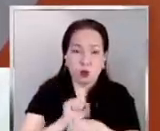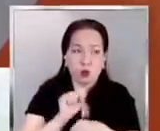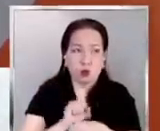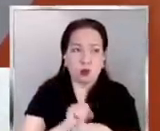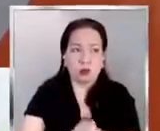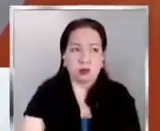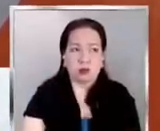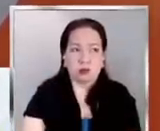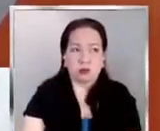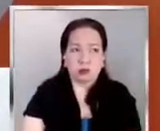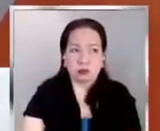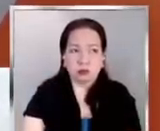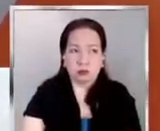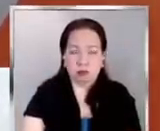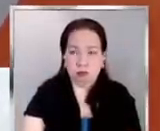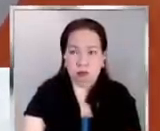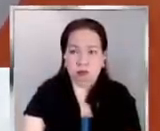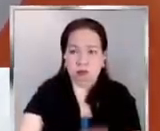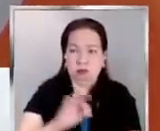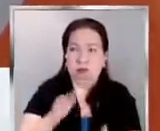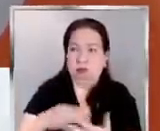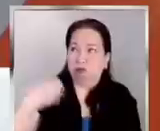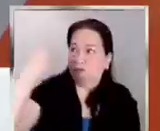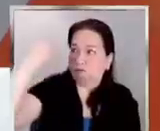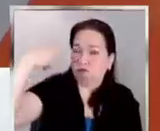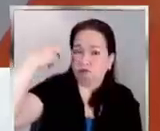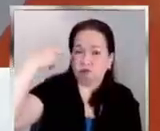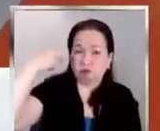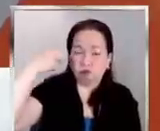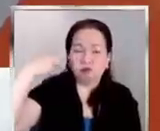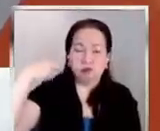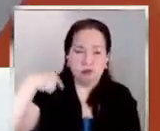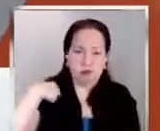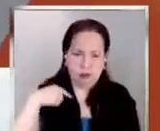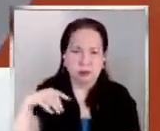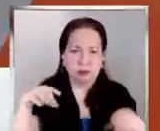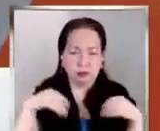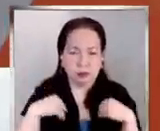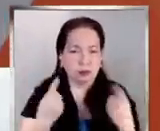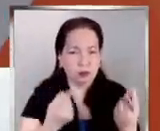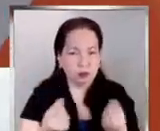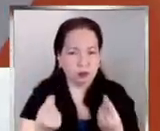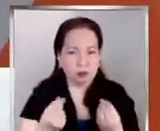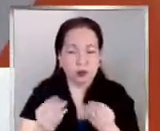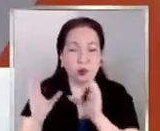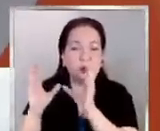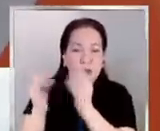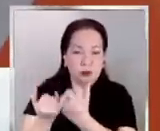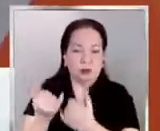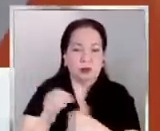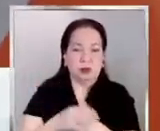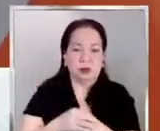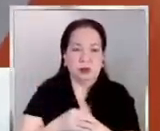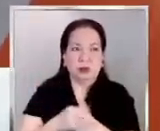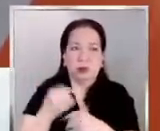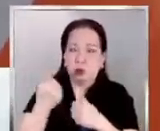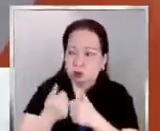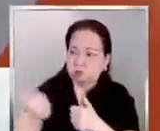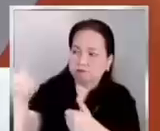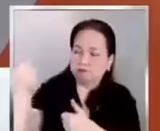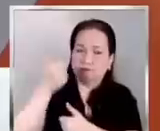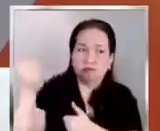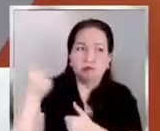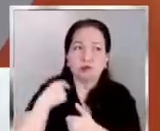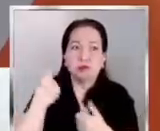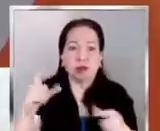So lahat po ng utos ay nanggagaling naman ho sa pinaka-corporation, sa lahat po ng head. Kami lang po talaga